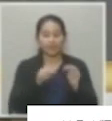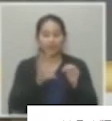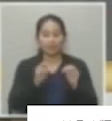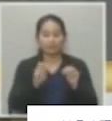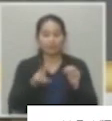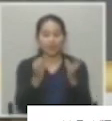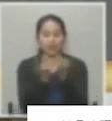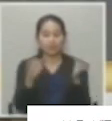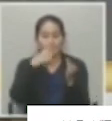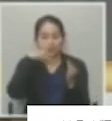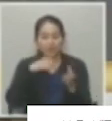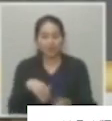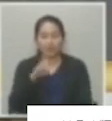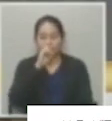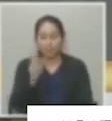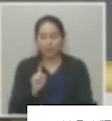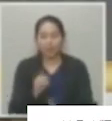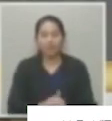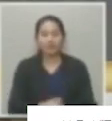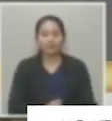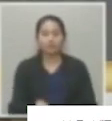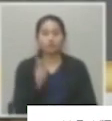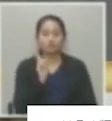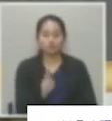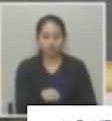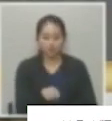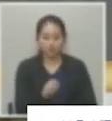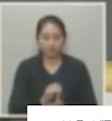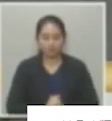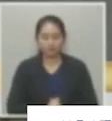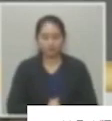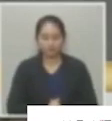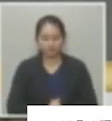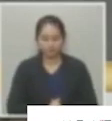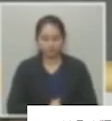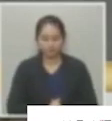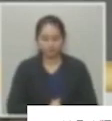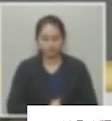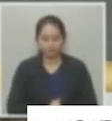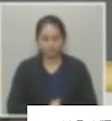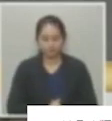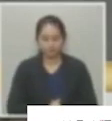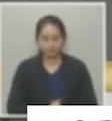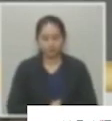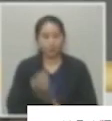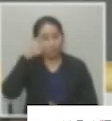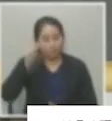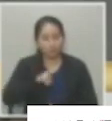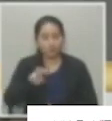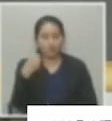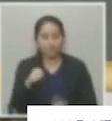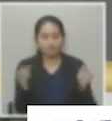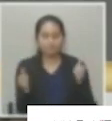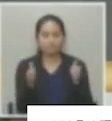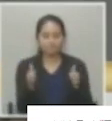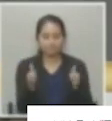นูญเนี่ยพูดถึงว่าท่านต้องสร้างใน240วันนี่นะกฎห